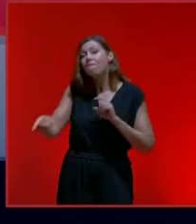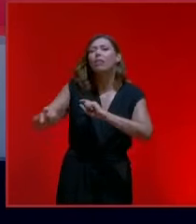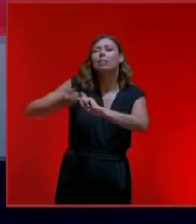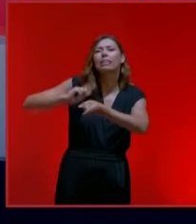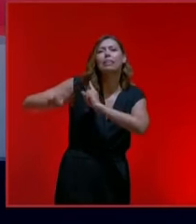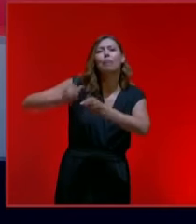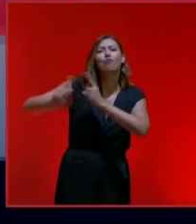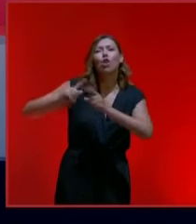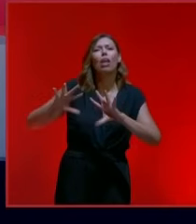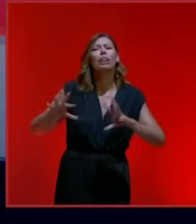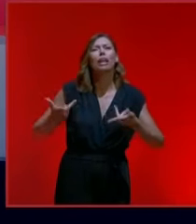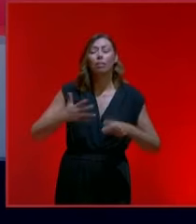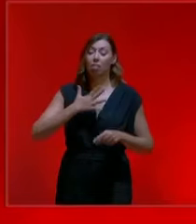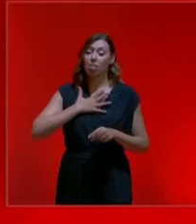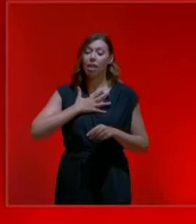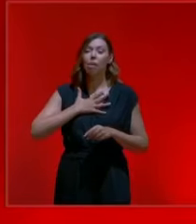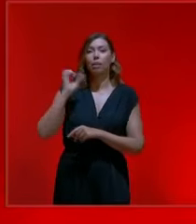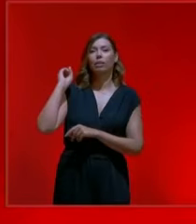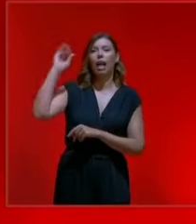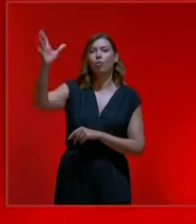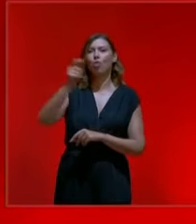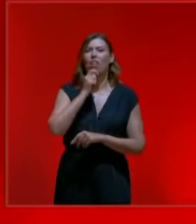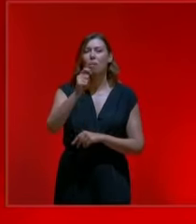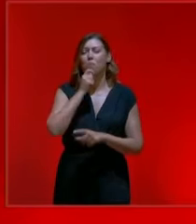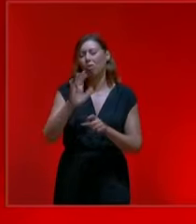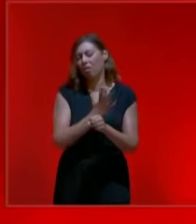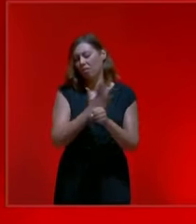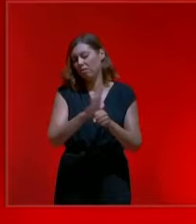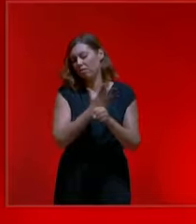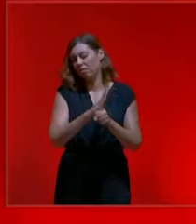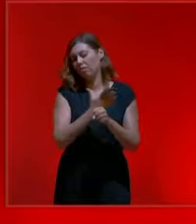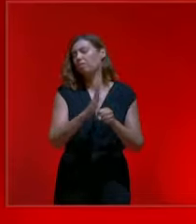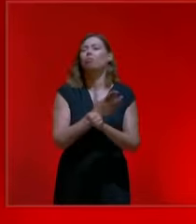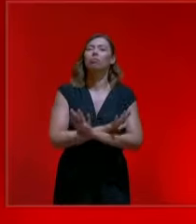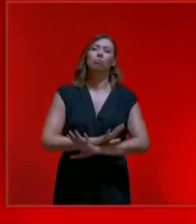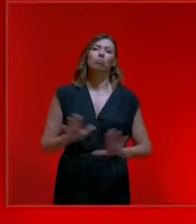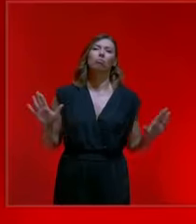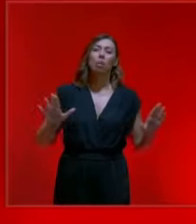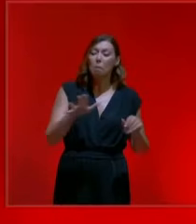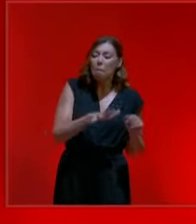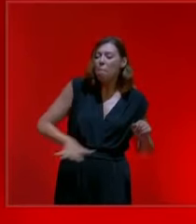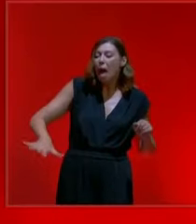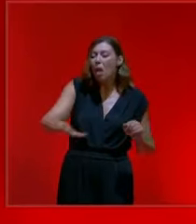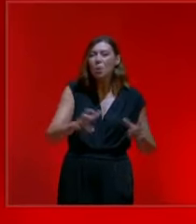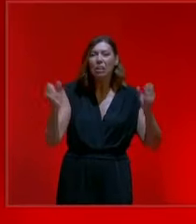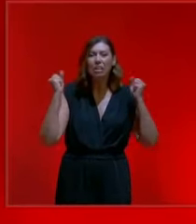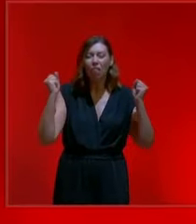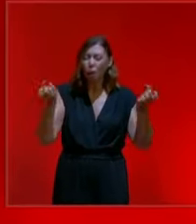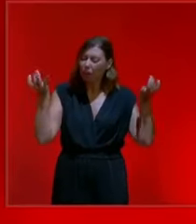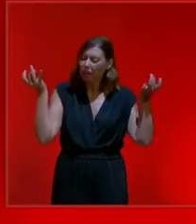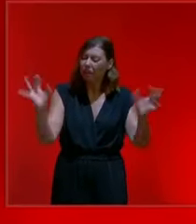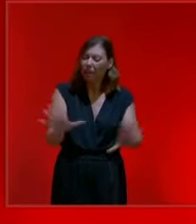μας εξωτερική πολιτική, να μη συμβάλλει στη σταθερότητα της περιοχής και να γεννά